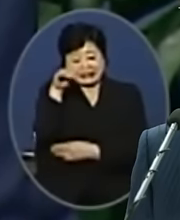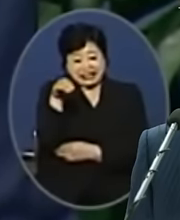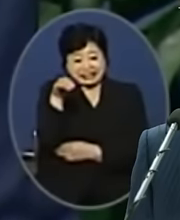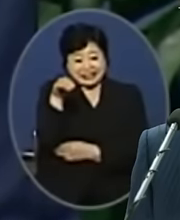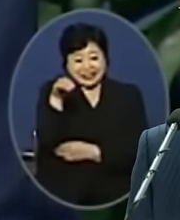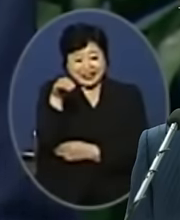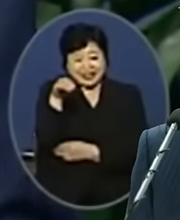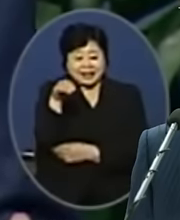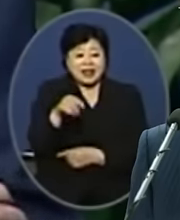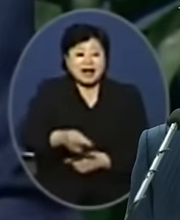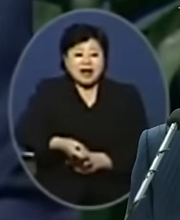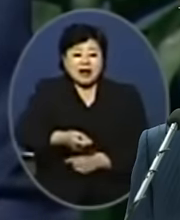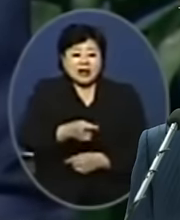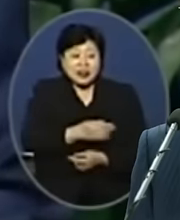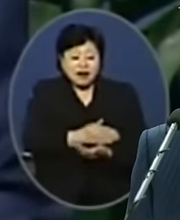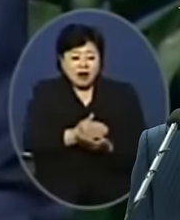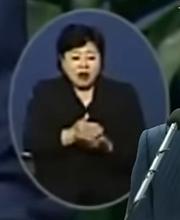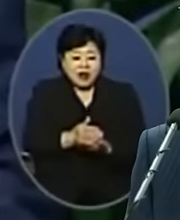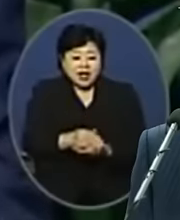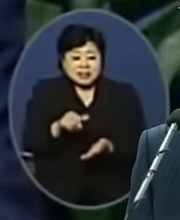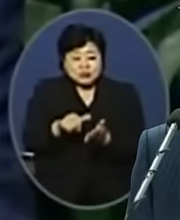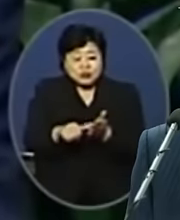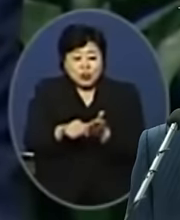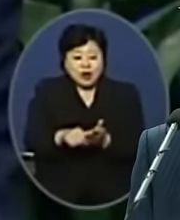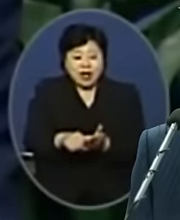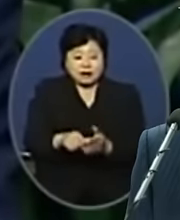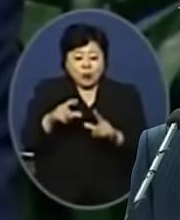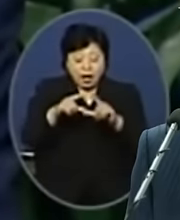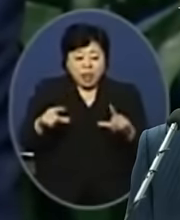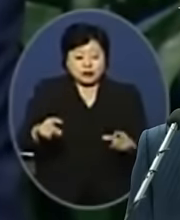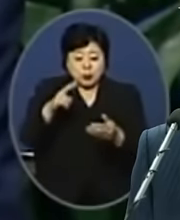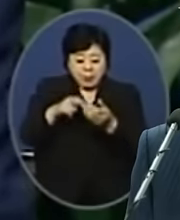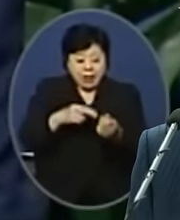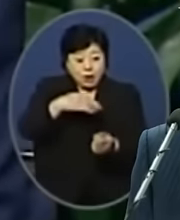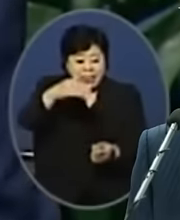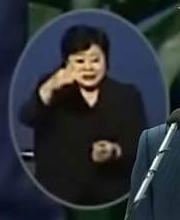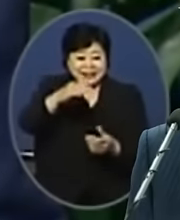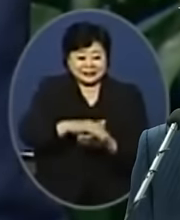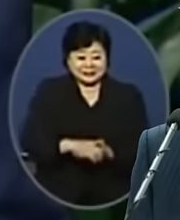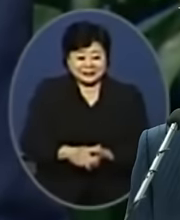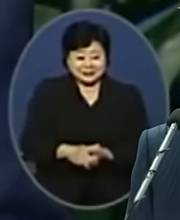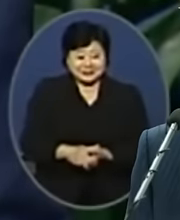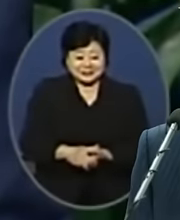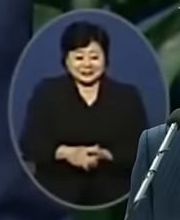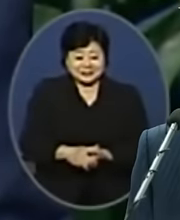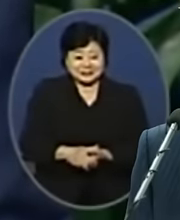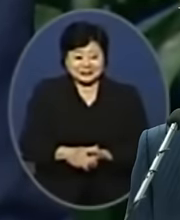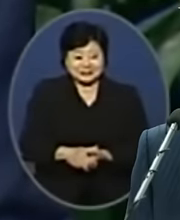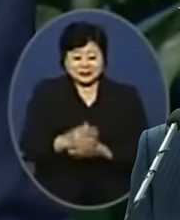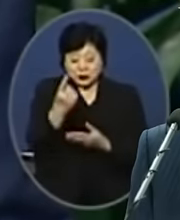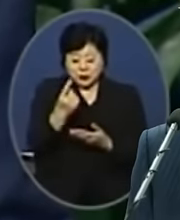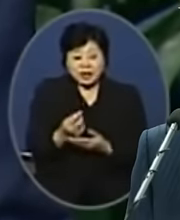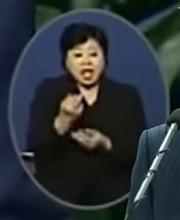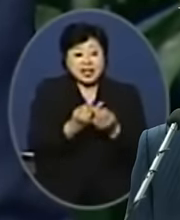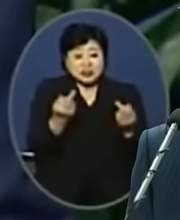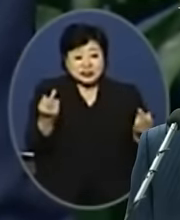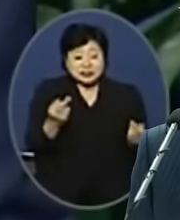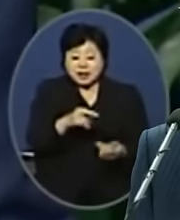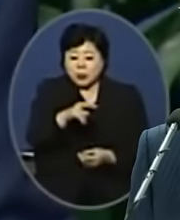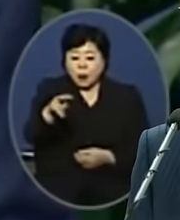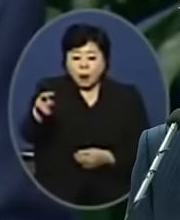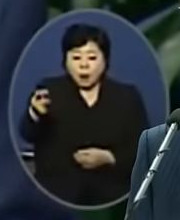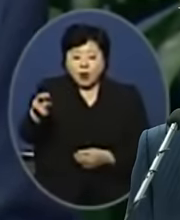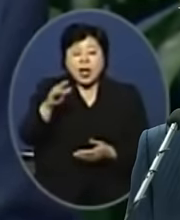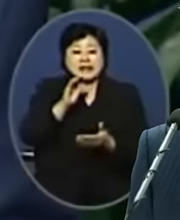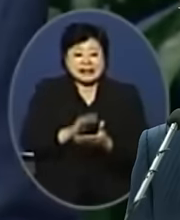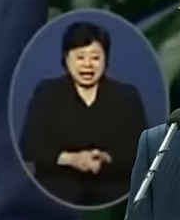약대 여러 가지 상품을 싣고 애굽으로 팔러가는데, 아, 이 사람들이 오니까 형제 중에,